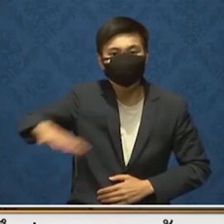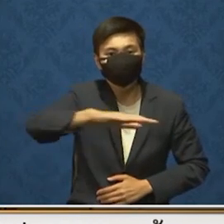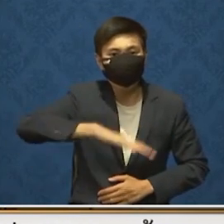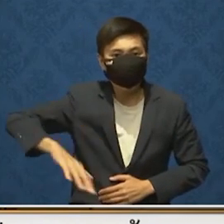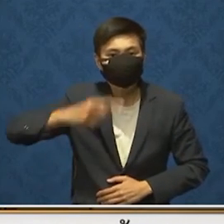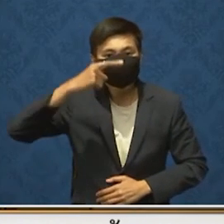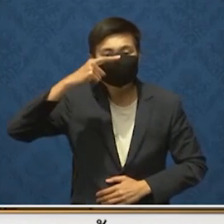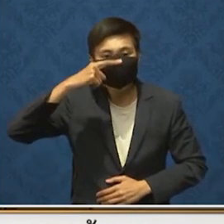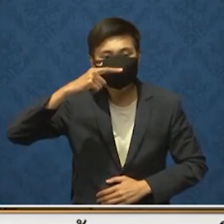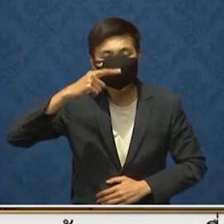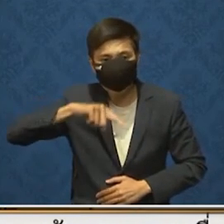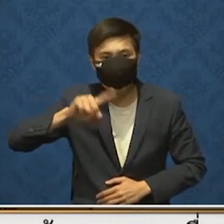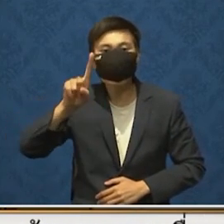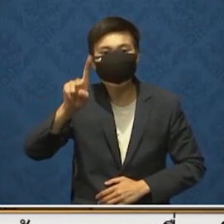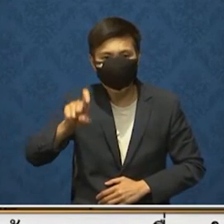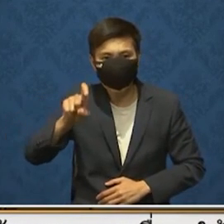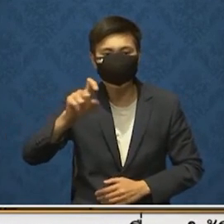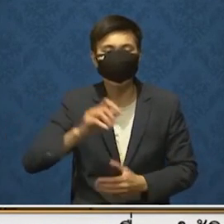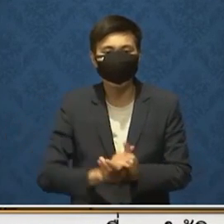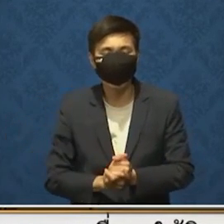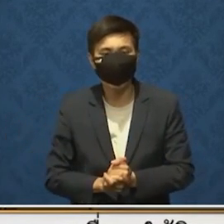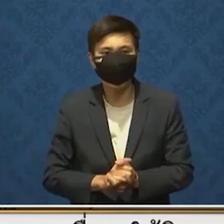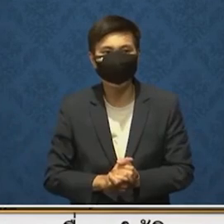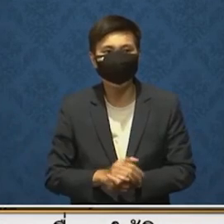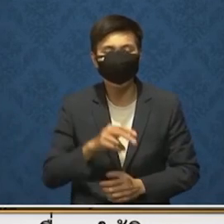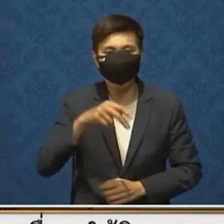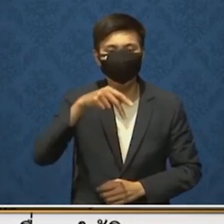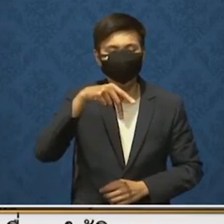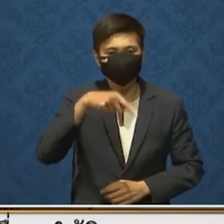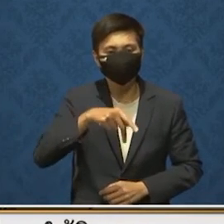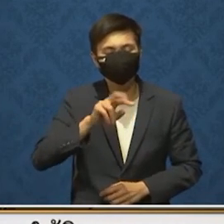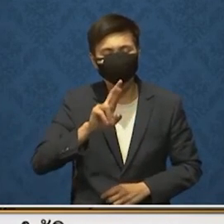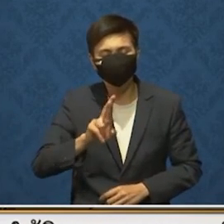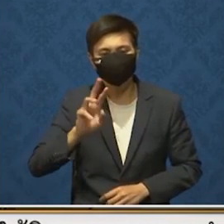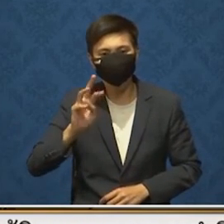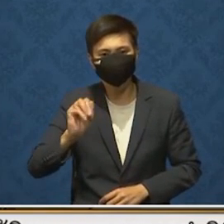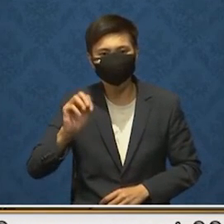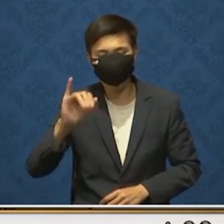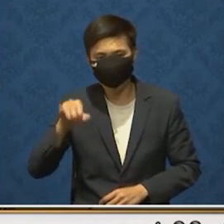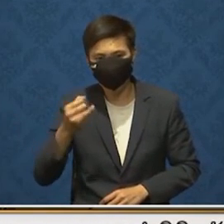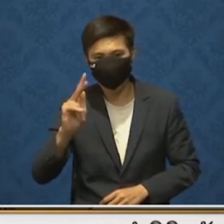อจะจำได้พอน่งอราจอตอกอมอเลยนะครั